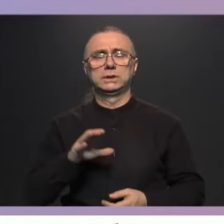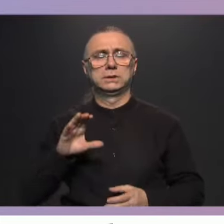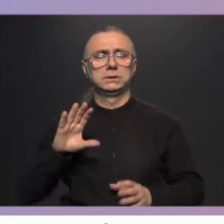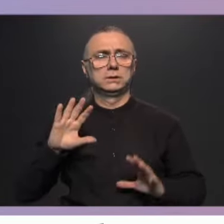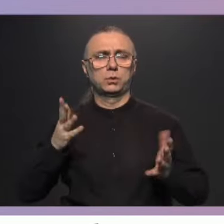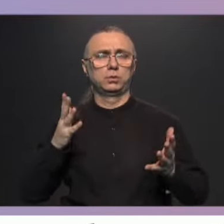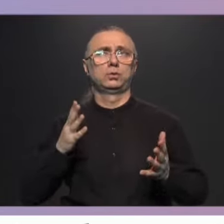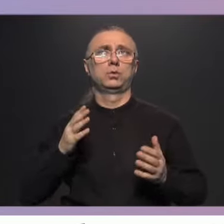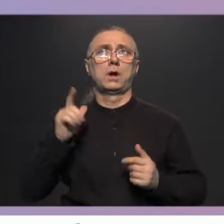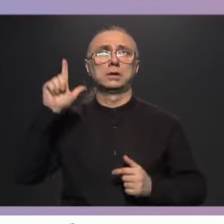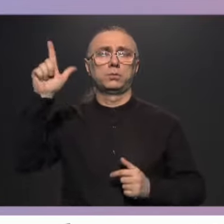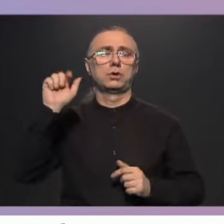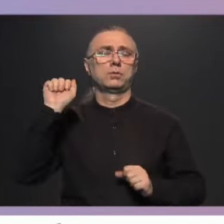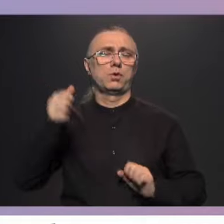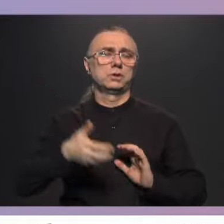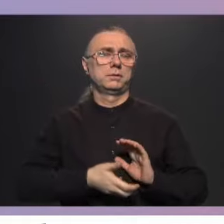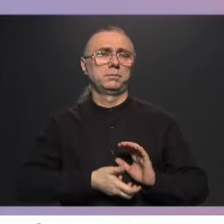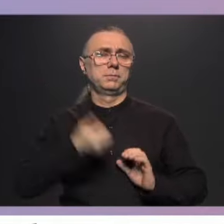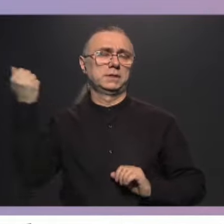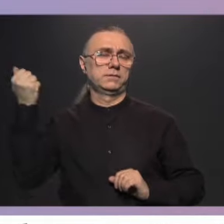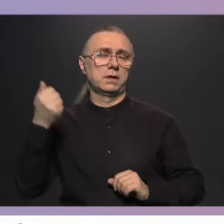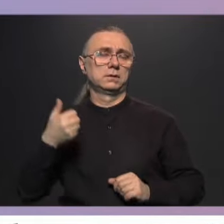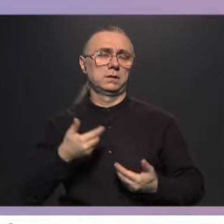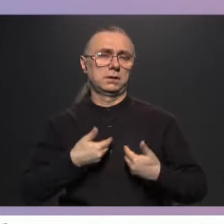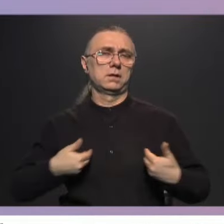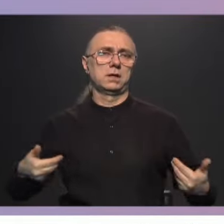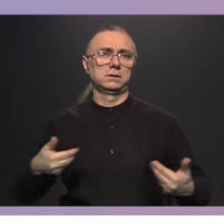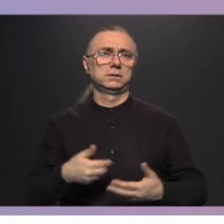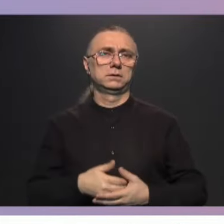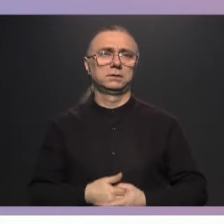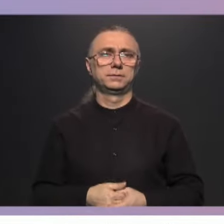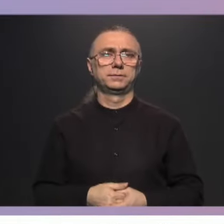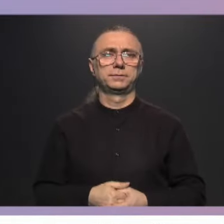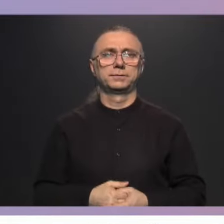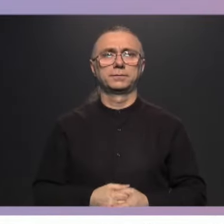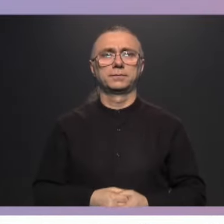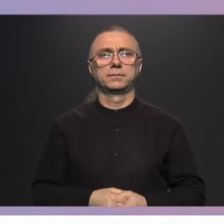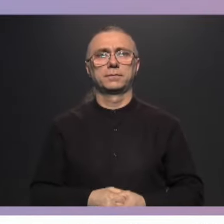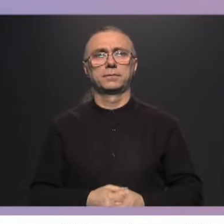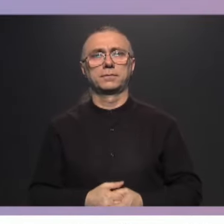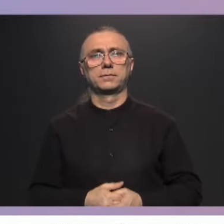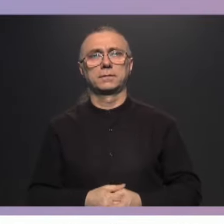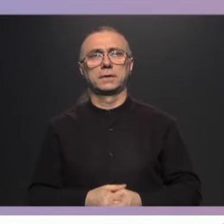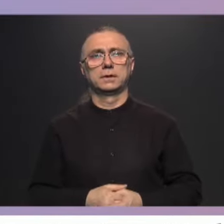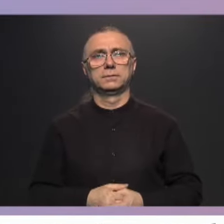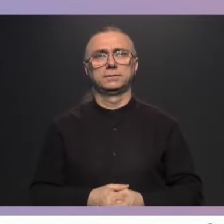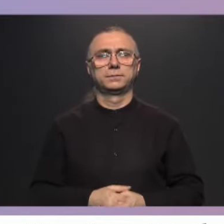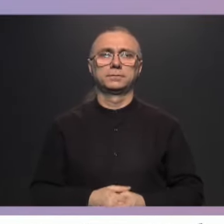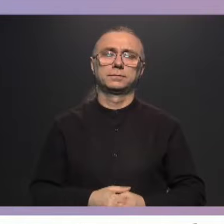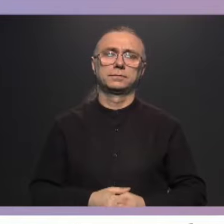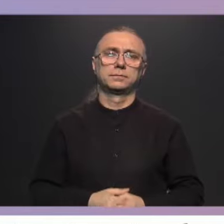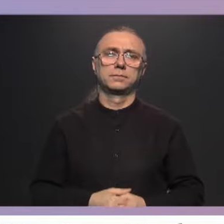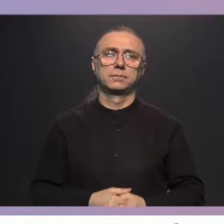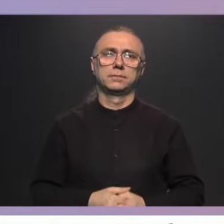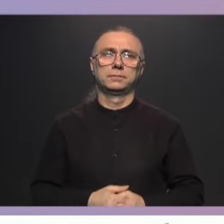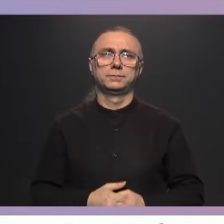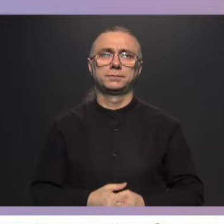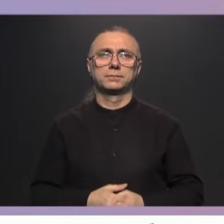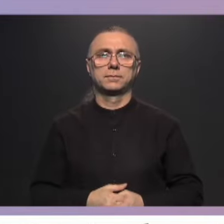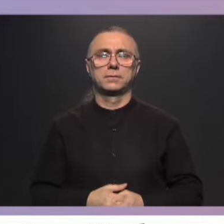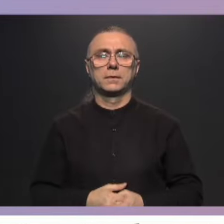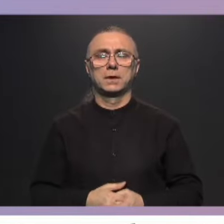может призвать и нас. И тогда, я думаю, что помни последний свой век, не согрешишь. И тогда все будет, прилично, что называется, и с